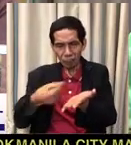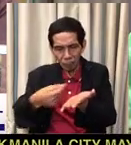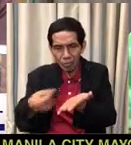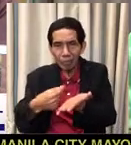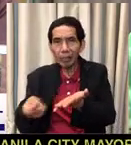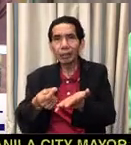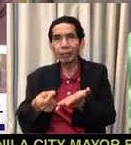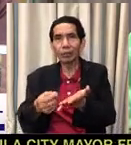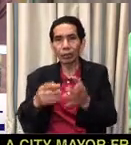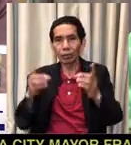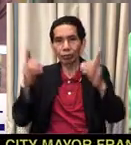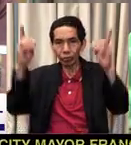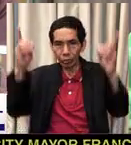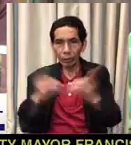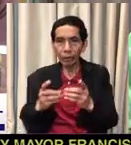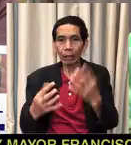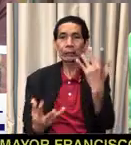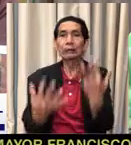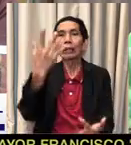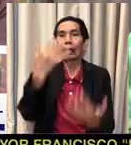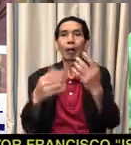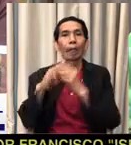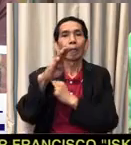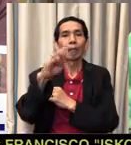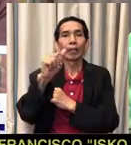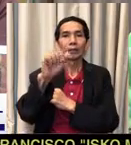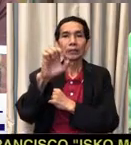ng dokumento. Nagkasunog sa Baseco.